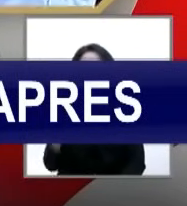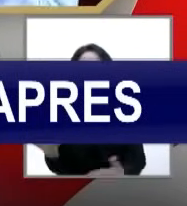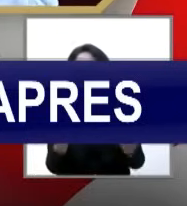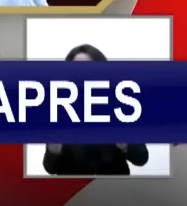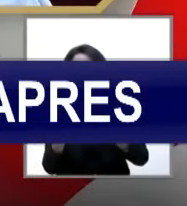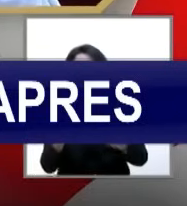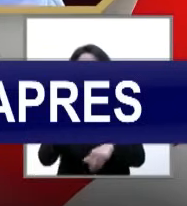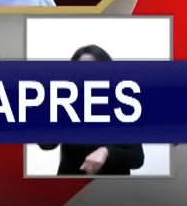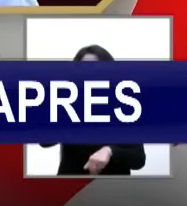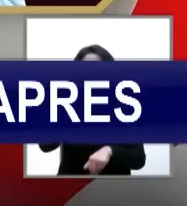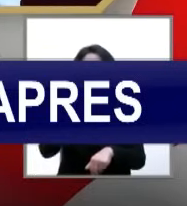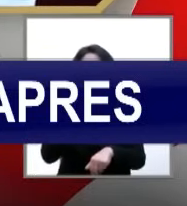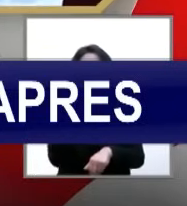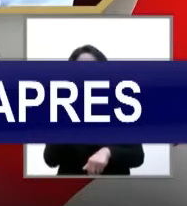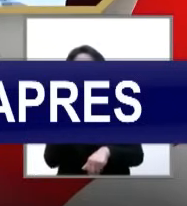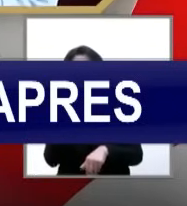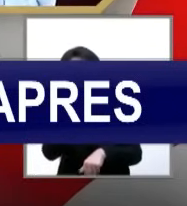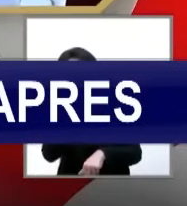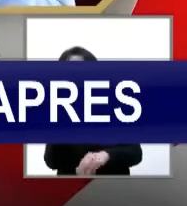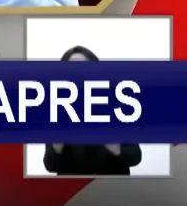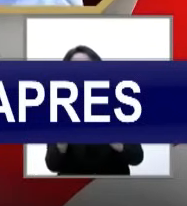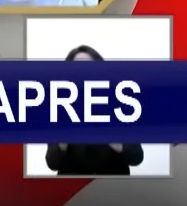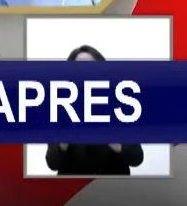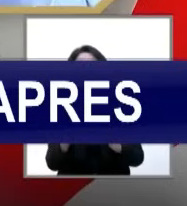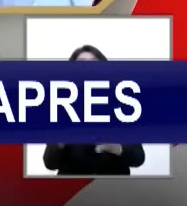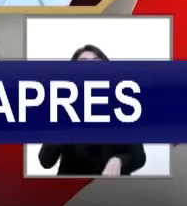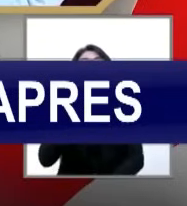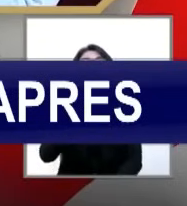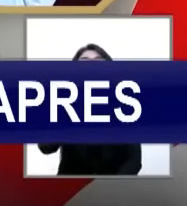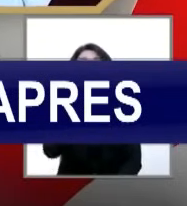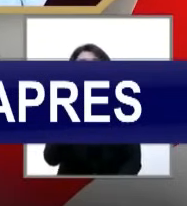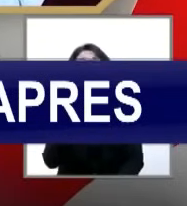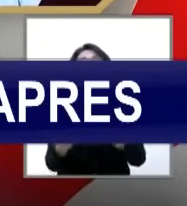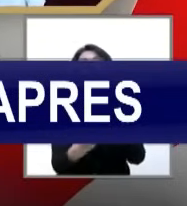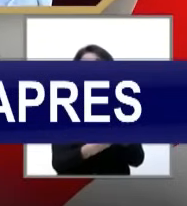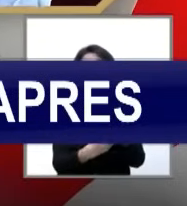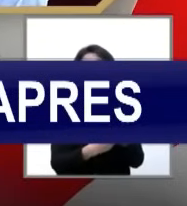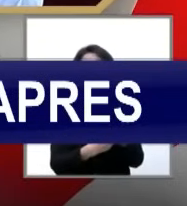jawabannya kok gak ketemu jawabannya Saya tanya